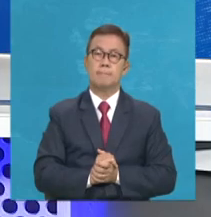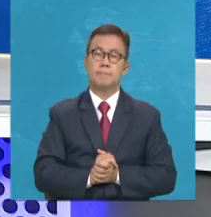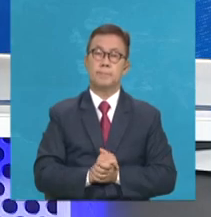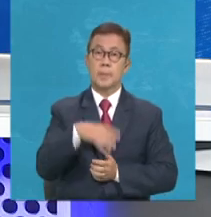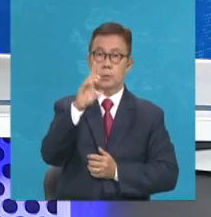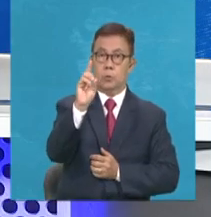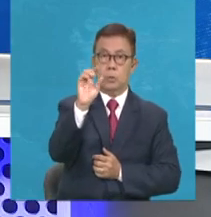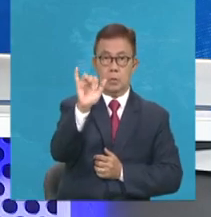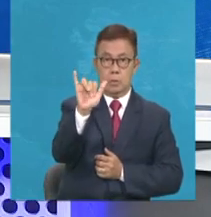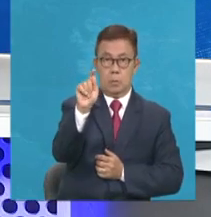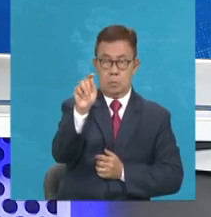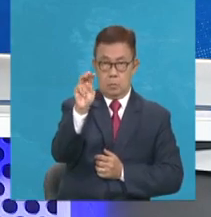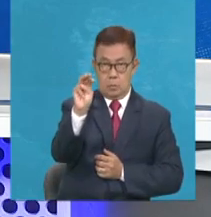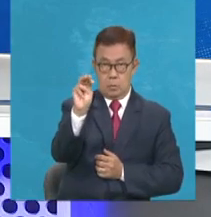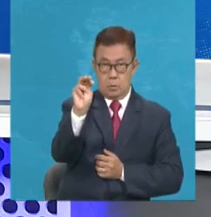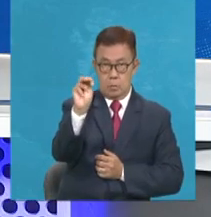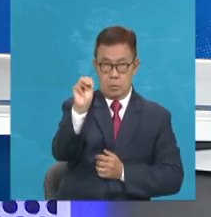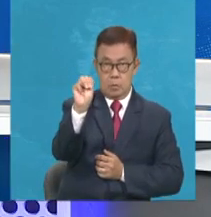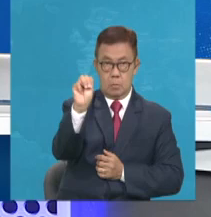durian truman